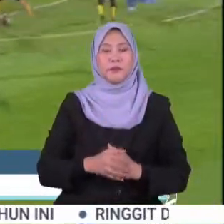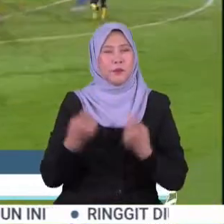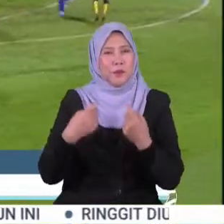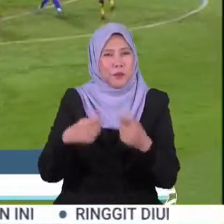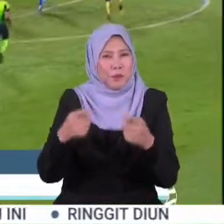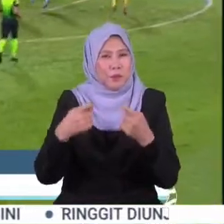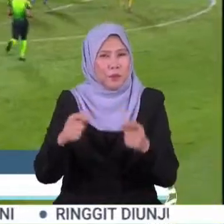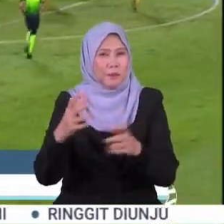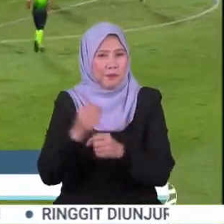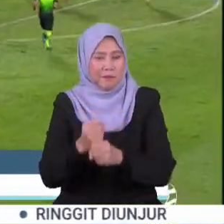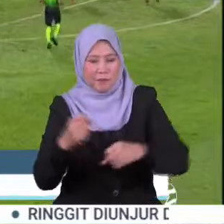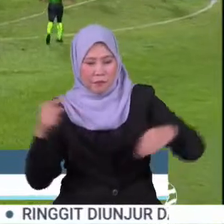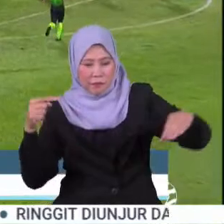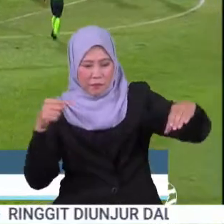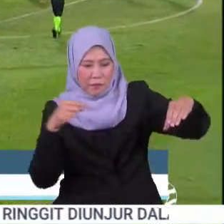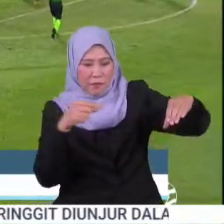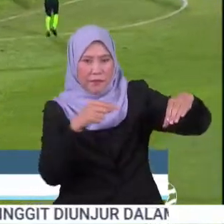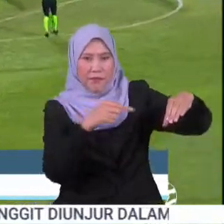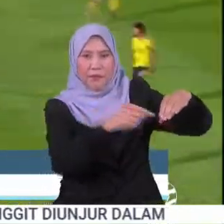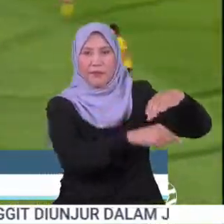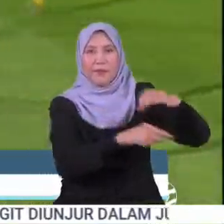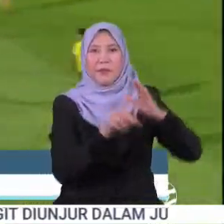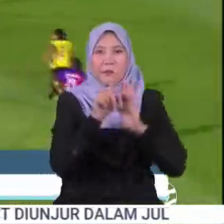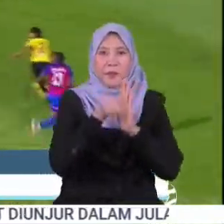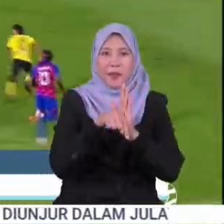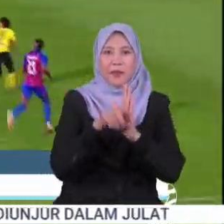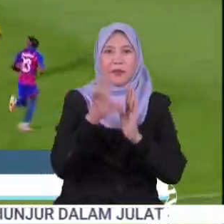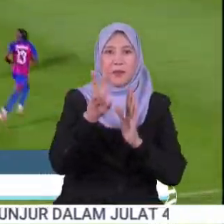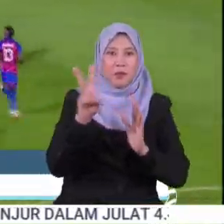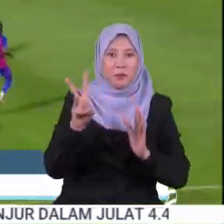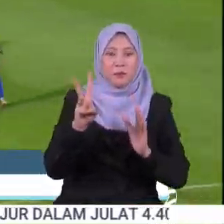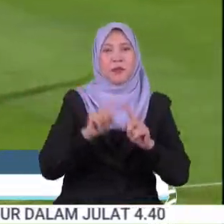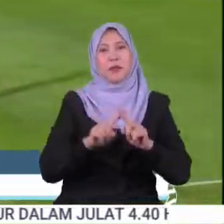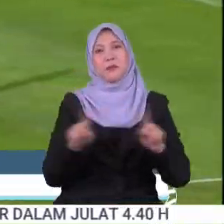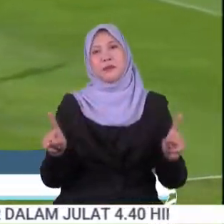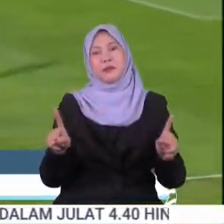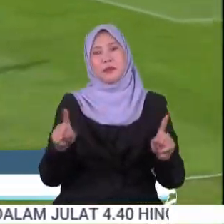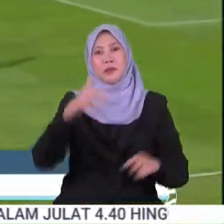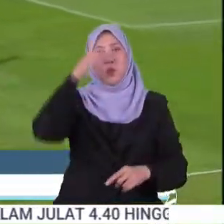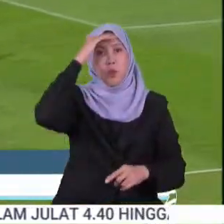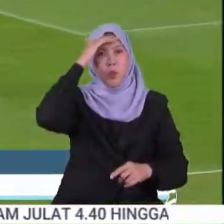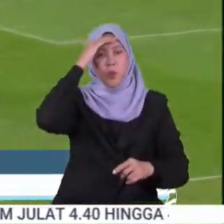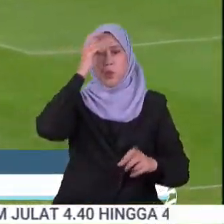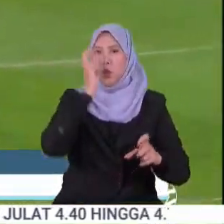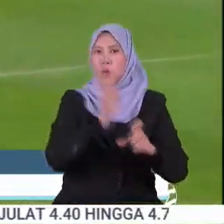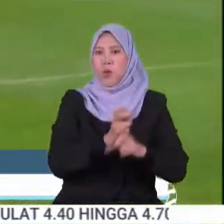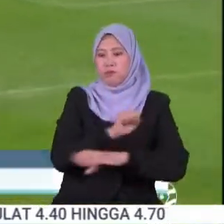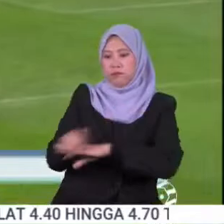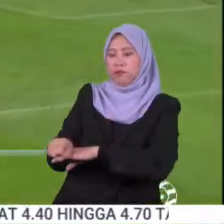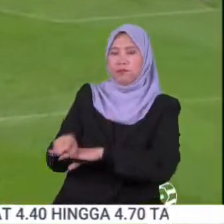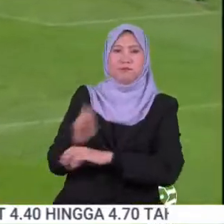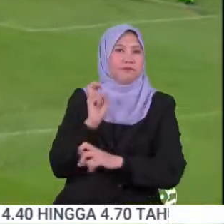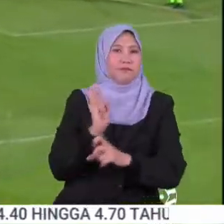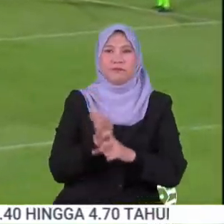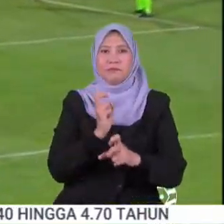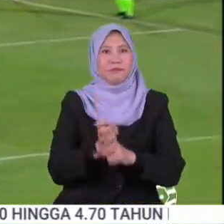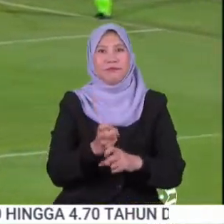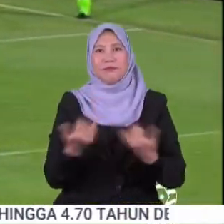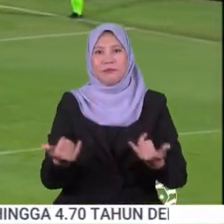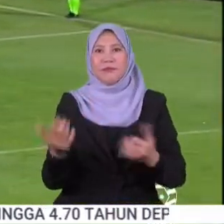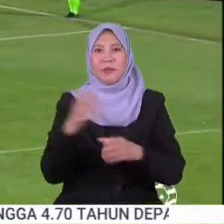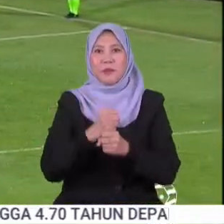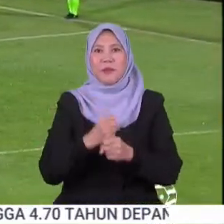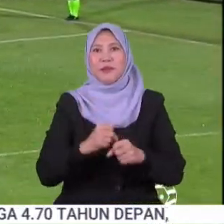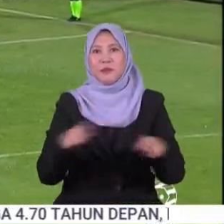cuba merapatkan kedudukan menerusi jaringan pada minit ke-76, namun JDT terlalu sukar disekat apabila berupaya menambah